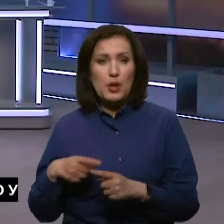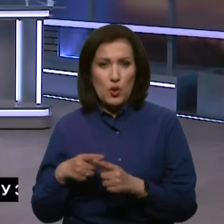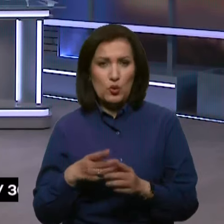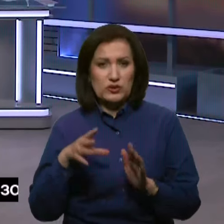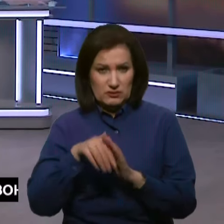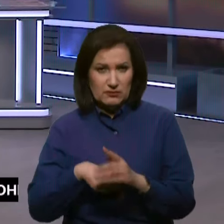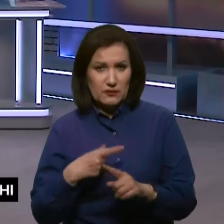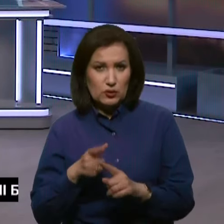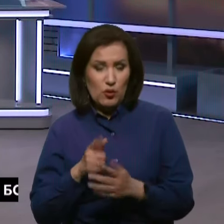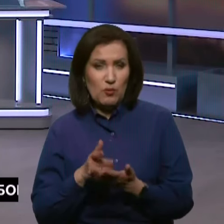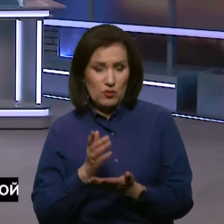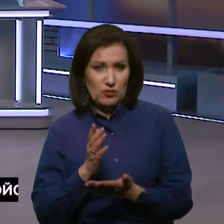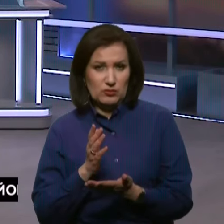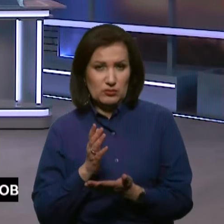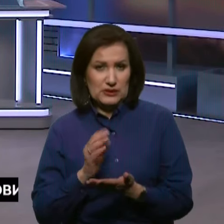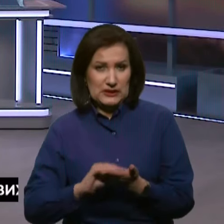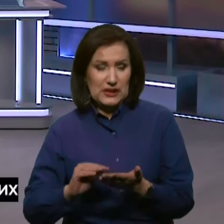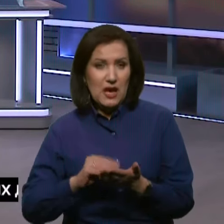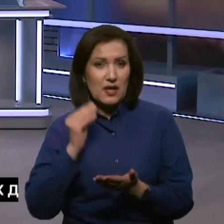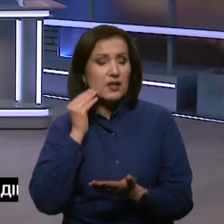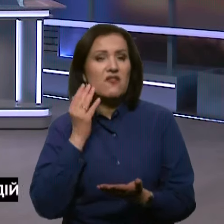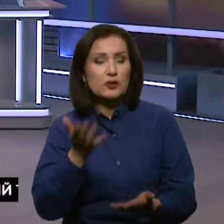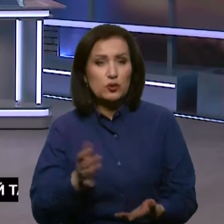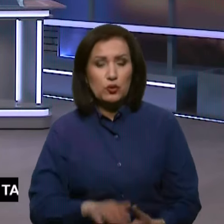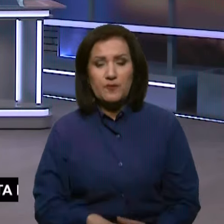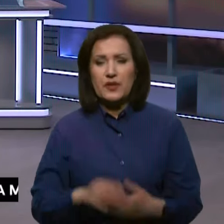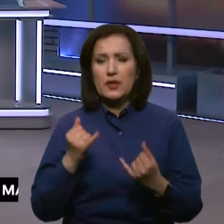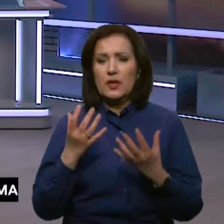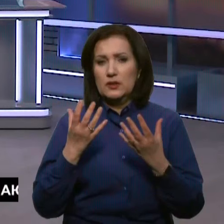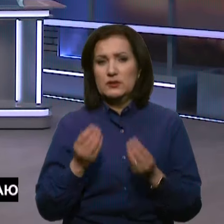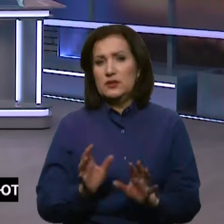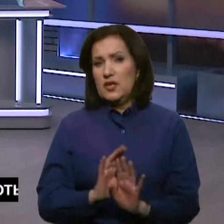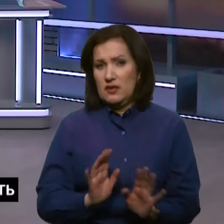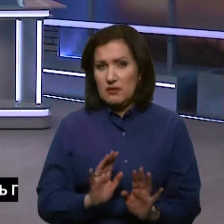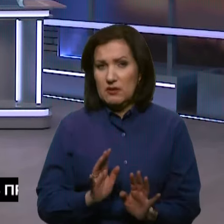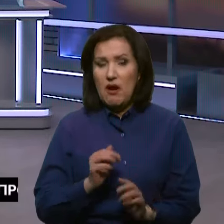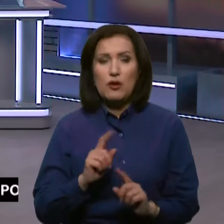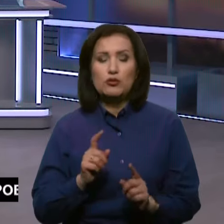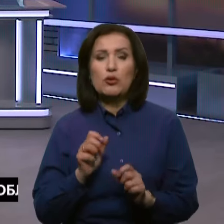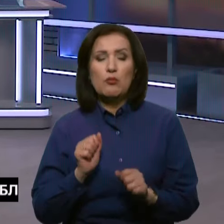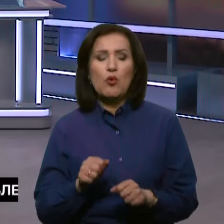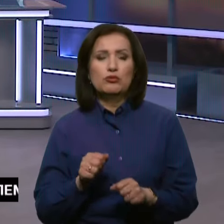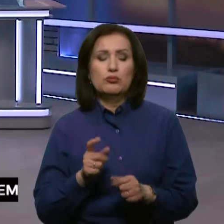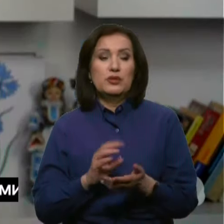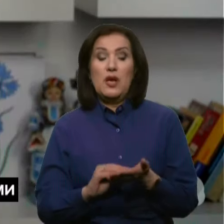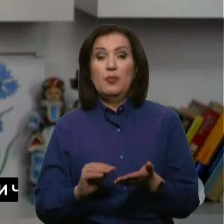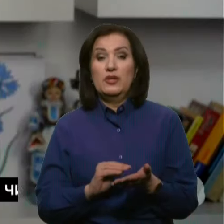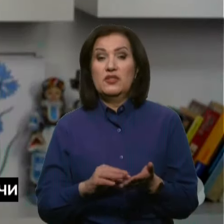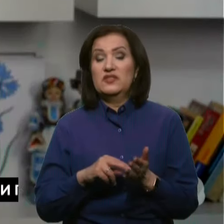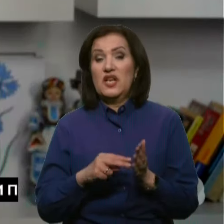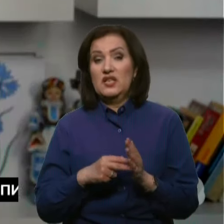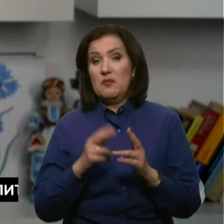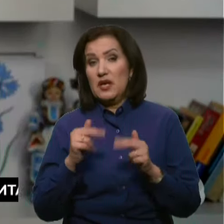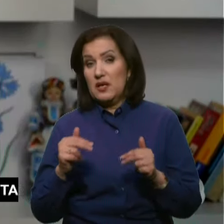Білорусь в цьому сценарії, на вашу думку? Ну, на сьогоднішній день ні, але що гэта магчыма прописано у